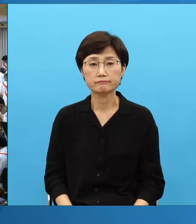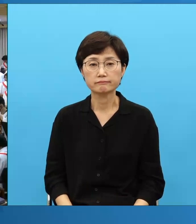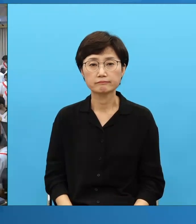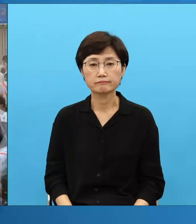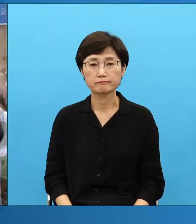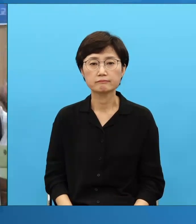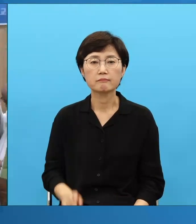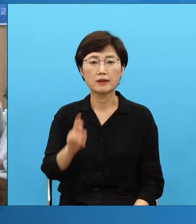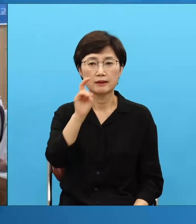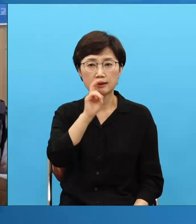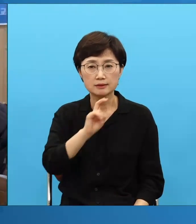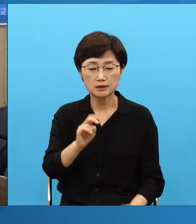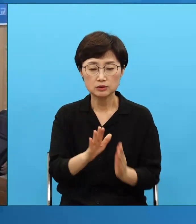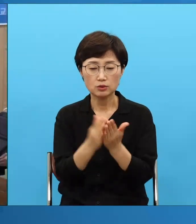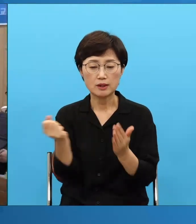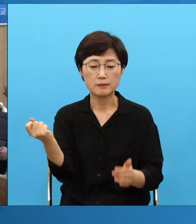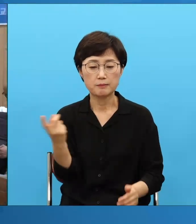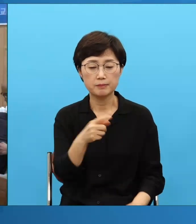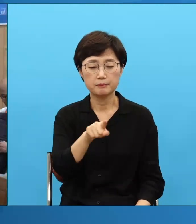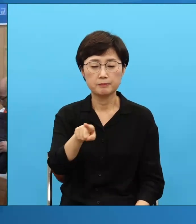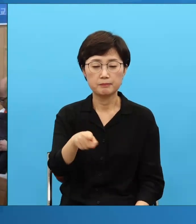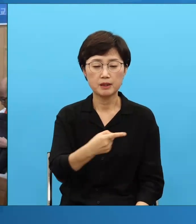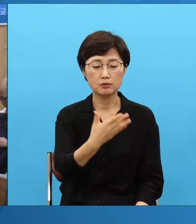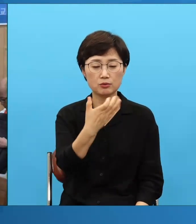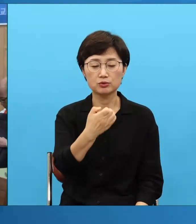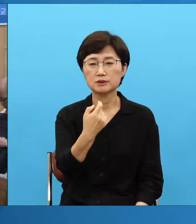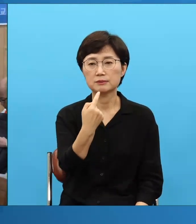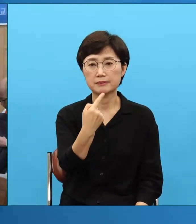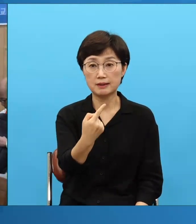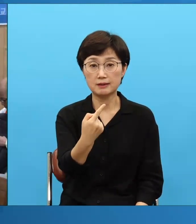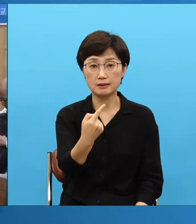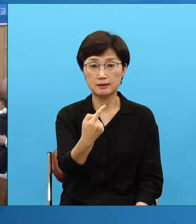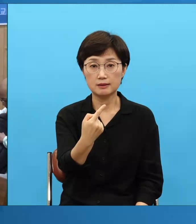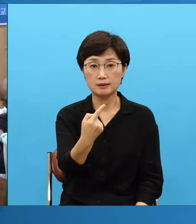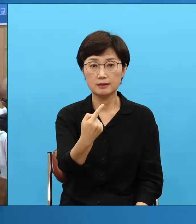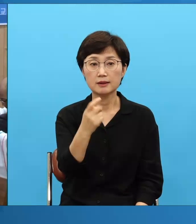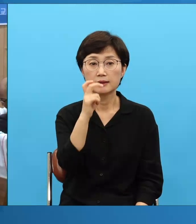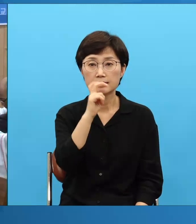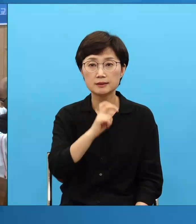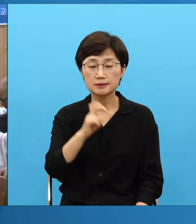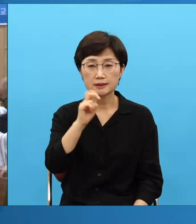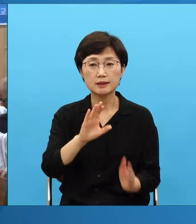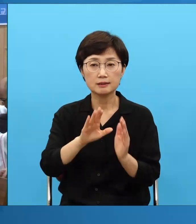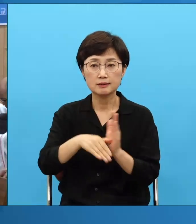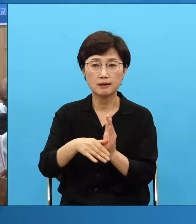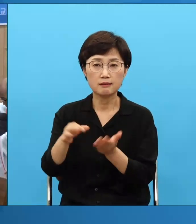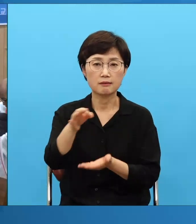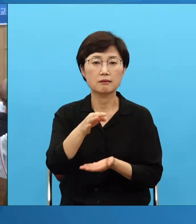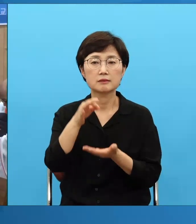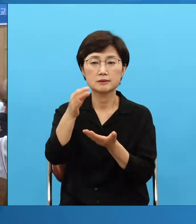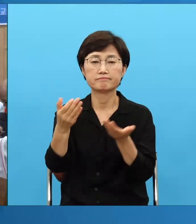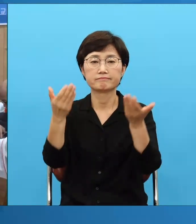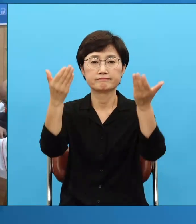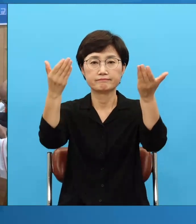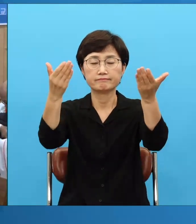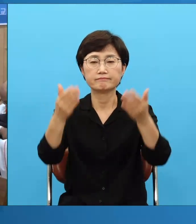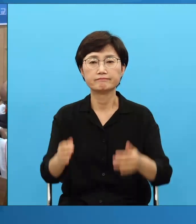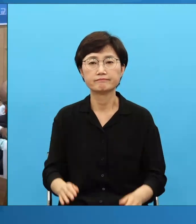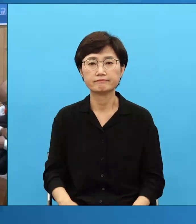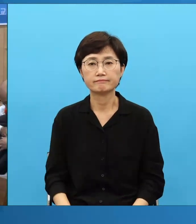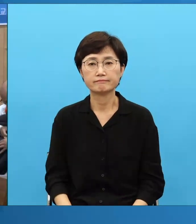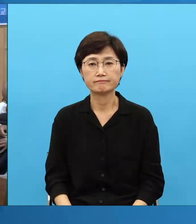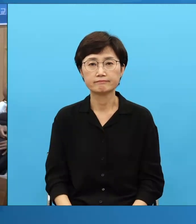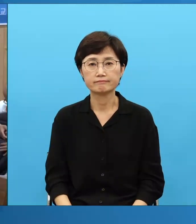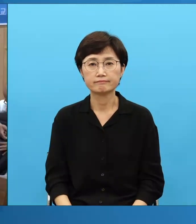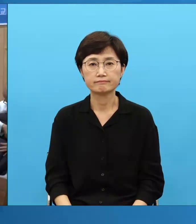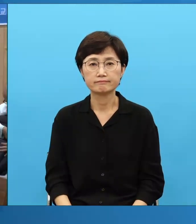우리 찬송가 191장 찬양하시면서 준비하신 예물을 드리도록 하겠습니다. Let us sing hymn number 191 as we give our prepared offerings